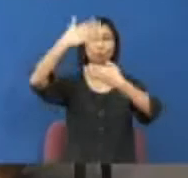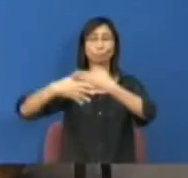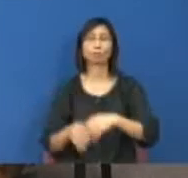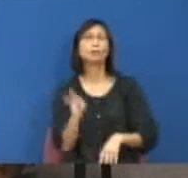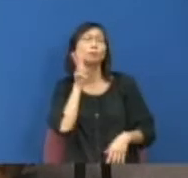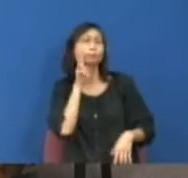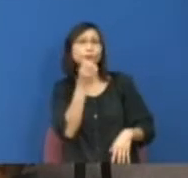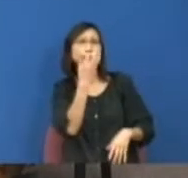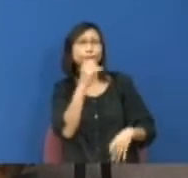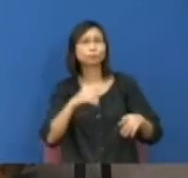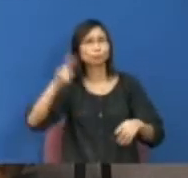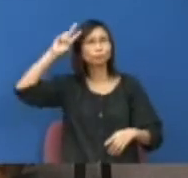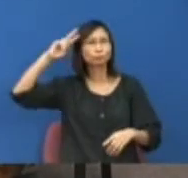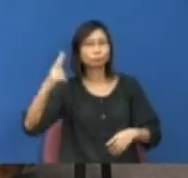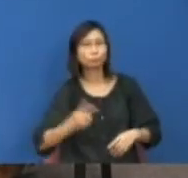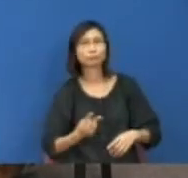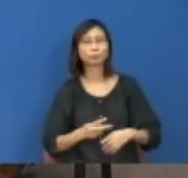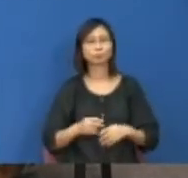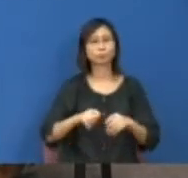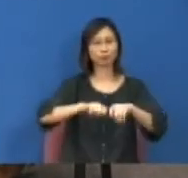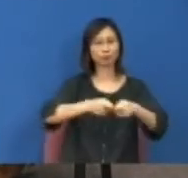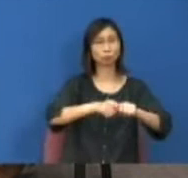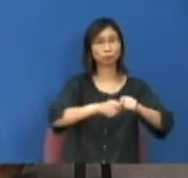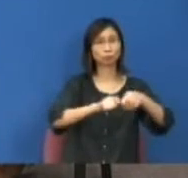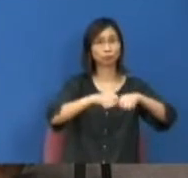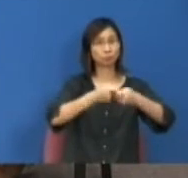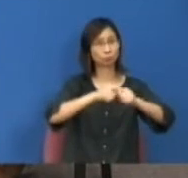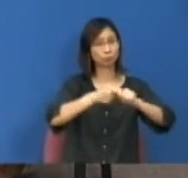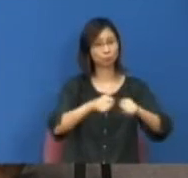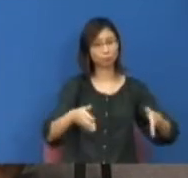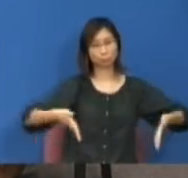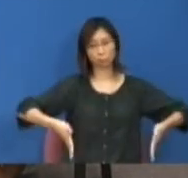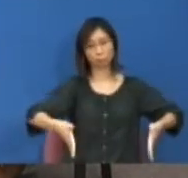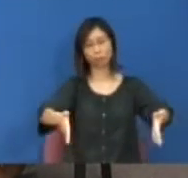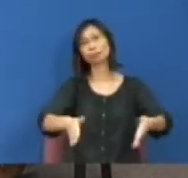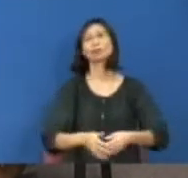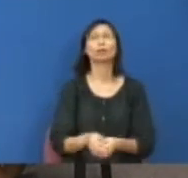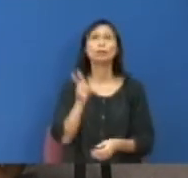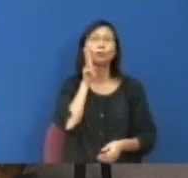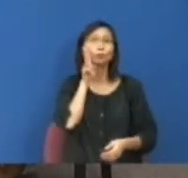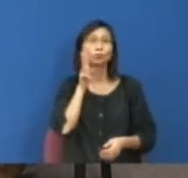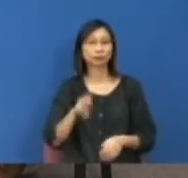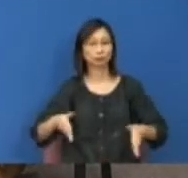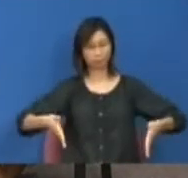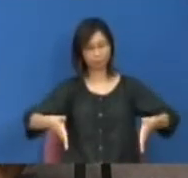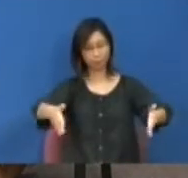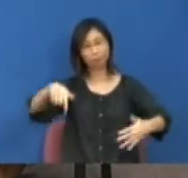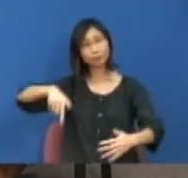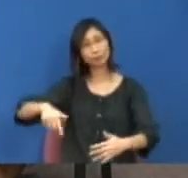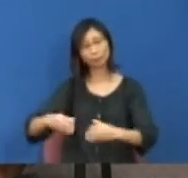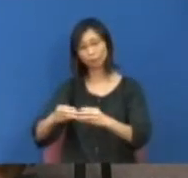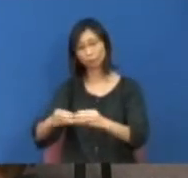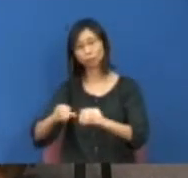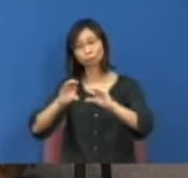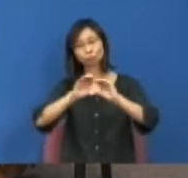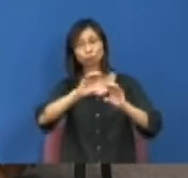啦，咁都係武器嚟嘅，啲磚又係武器啦。就而家香港啲地牌啲磚，而家用曬地磚啊嘛。咁你隨時你叫一